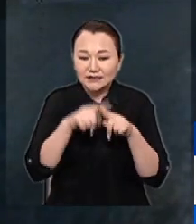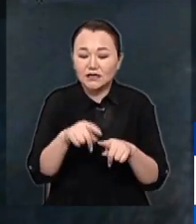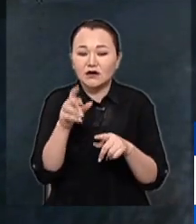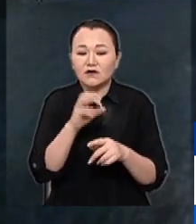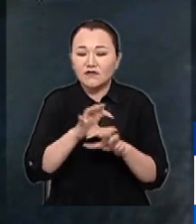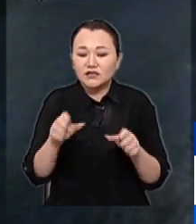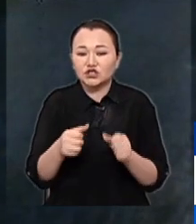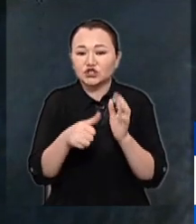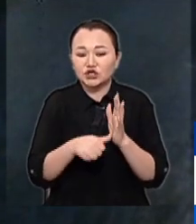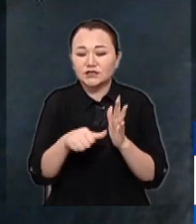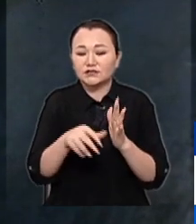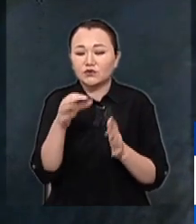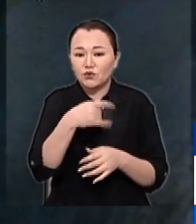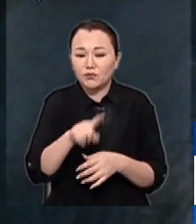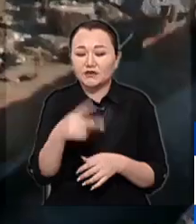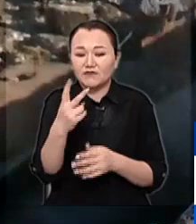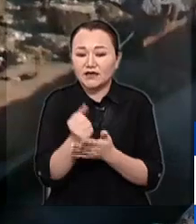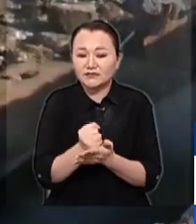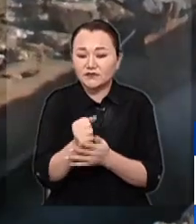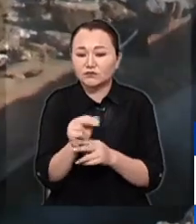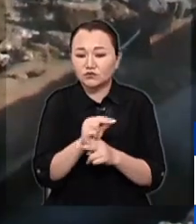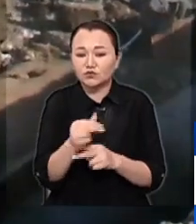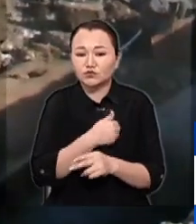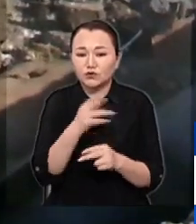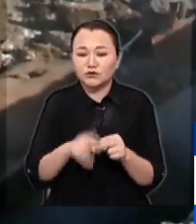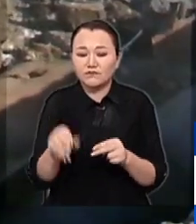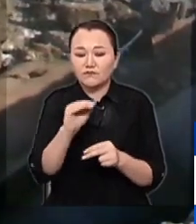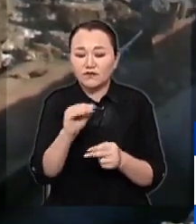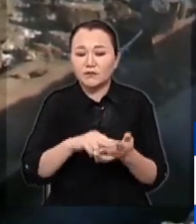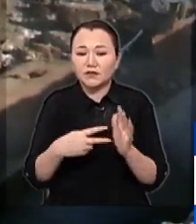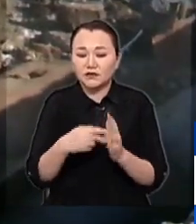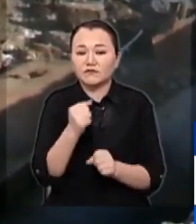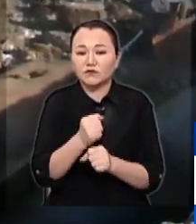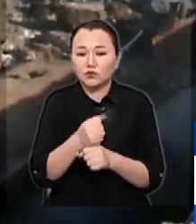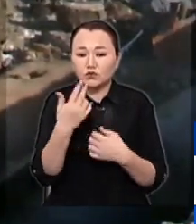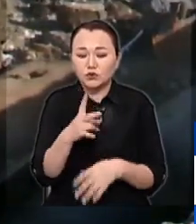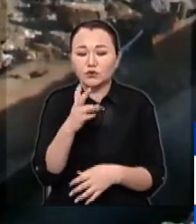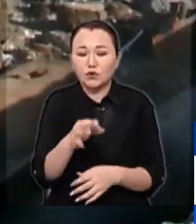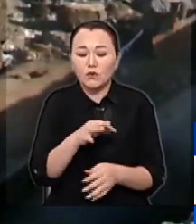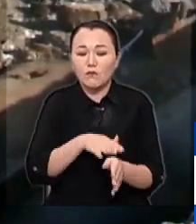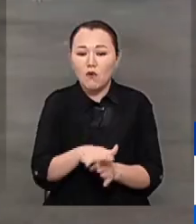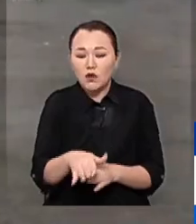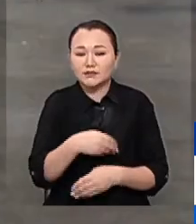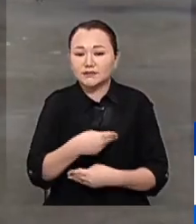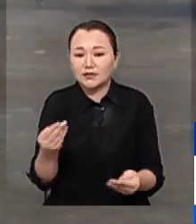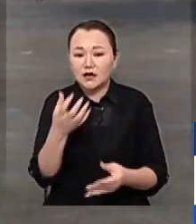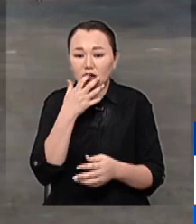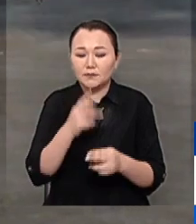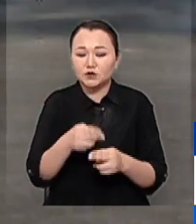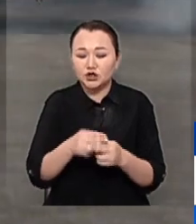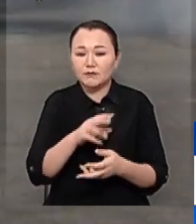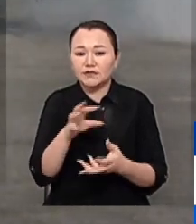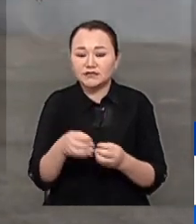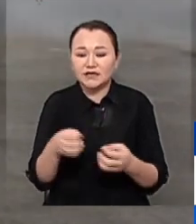на 6 работающих котлов и 2 резервных к концу февраля. Говорят, что план выработан, однако полноценной подаче тепла мешают